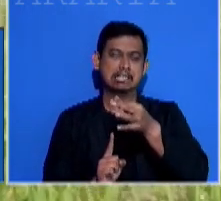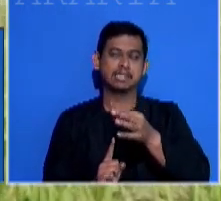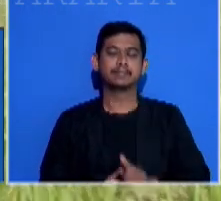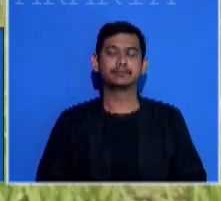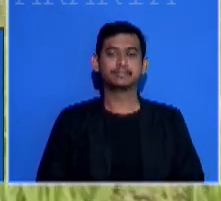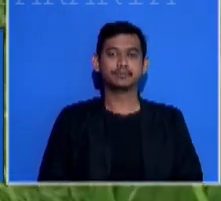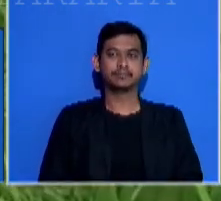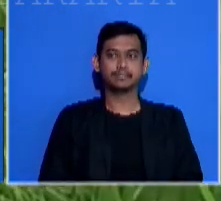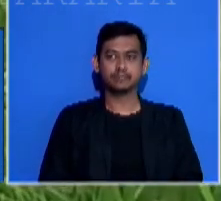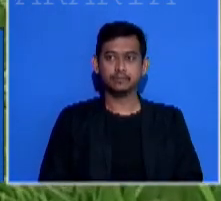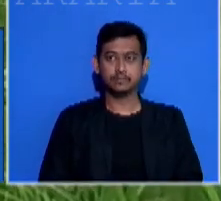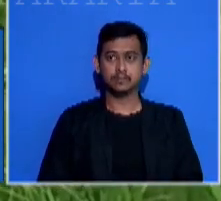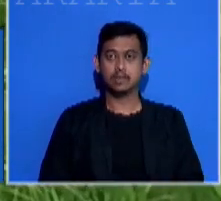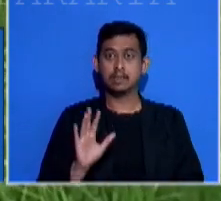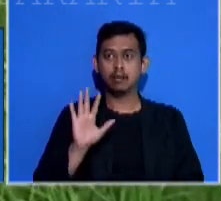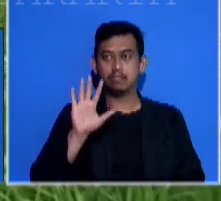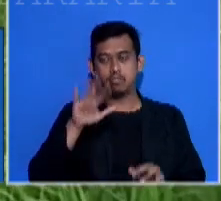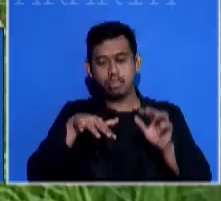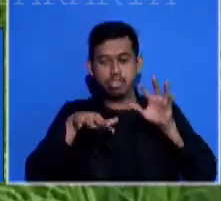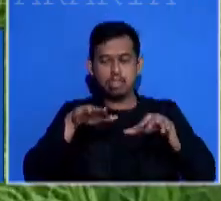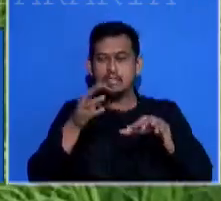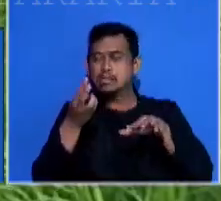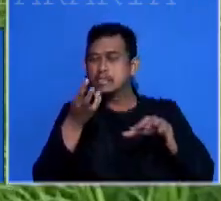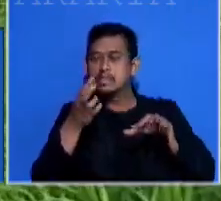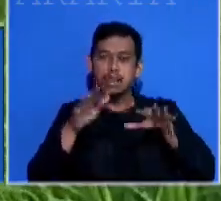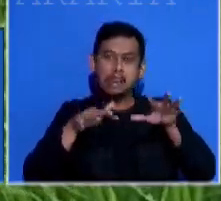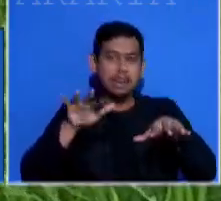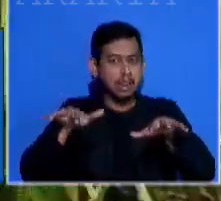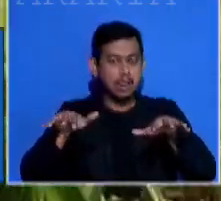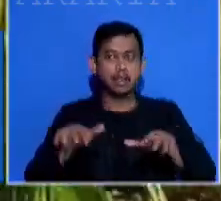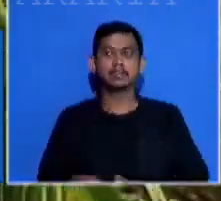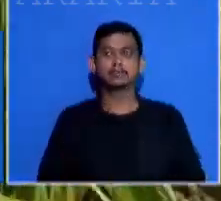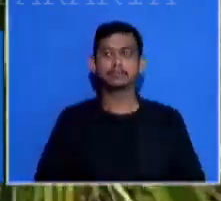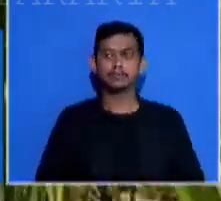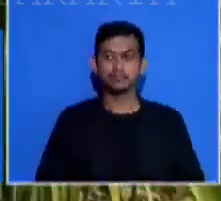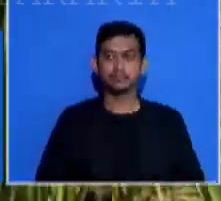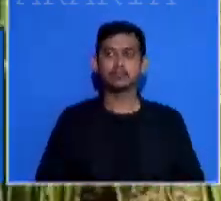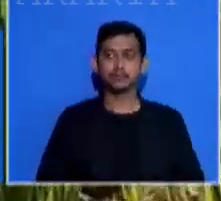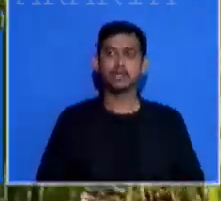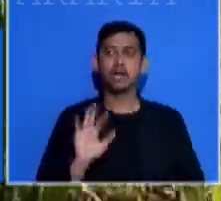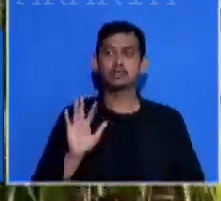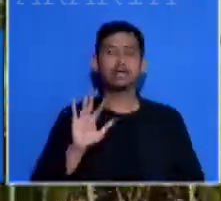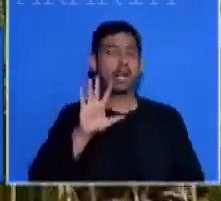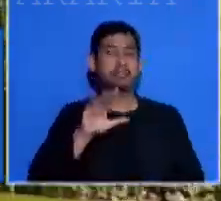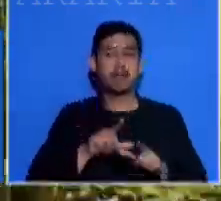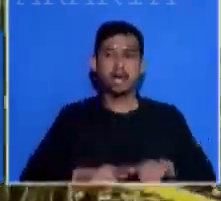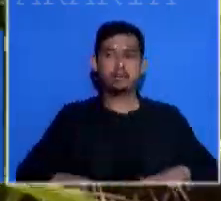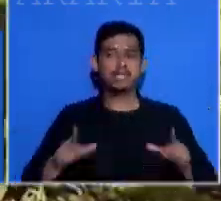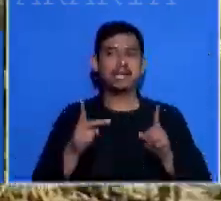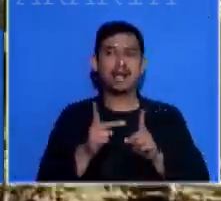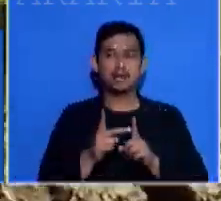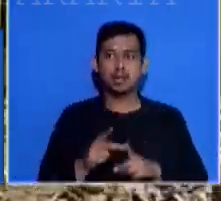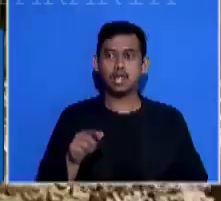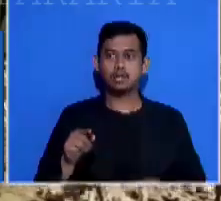saged berkembang. Di kawasan Kelurahan Sindutan ini, sedikitnya terdapat sekitar 5 hektar lahan pertanian padi yang mengalami nasib